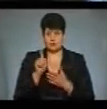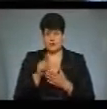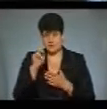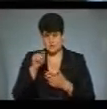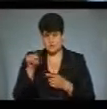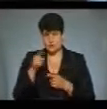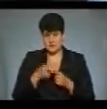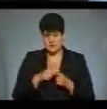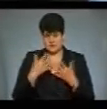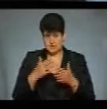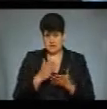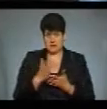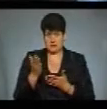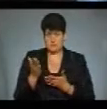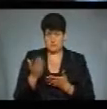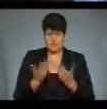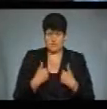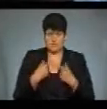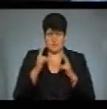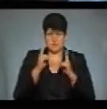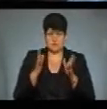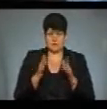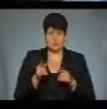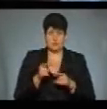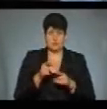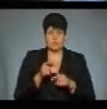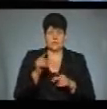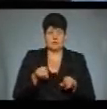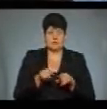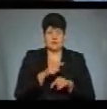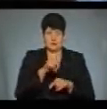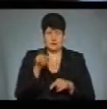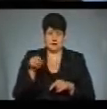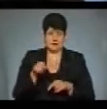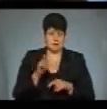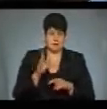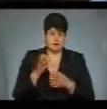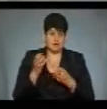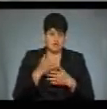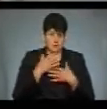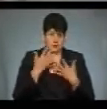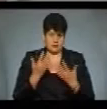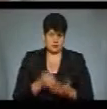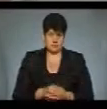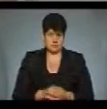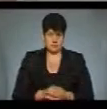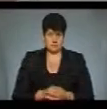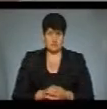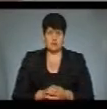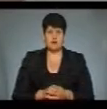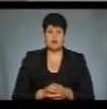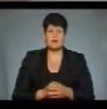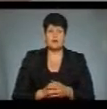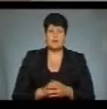це підтвердження вже є. Бо якщо я не знаю, то думаю, таких знайдеться ще багато. Позивач у справі